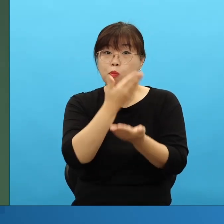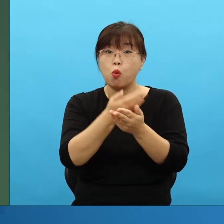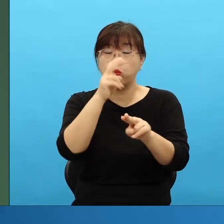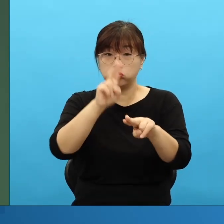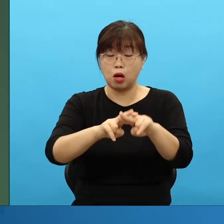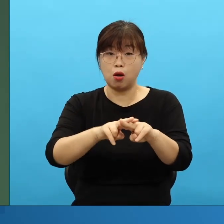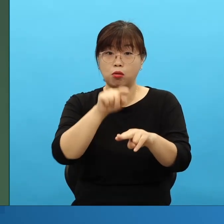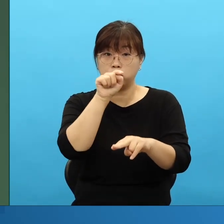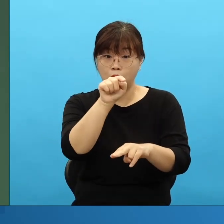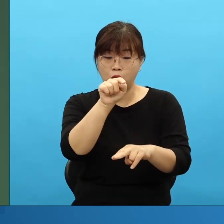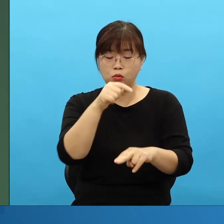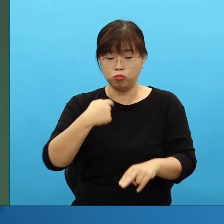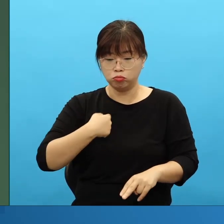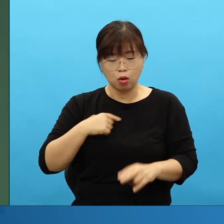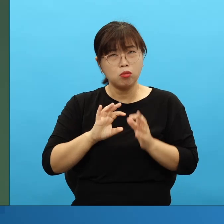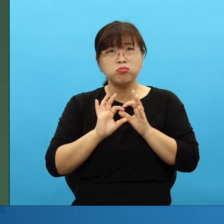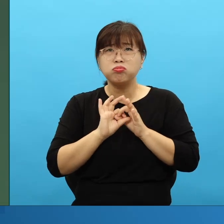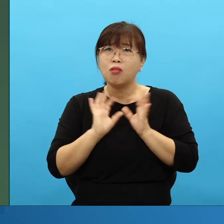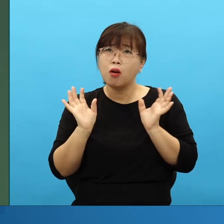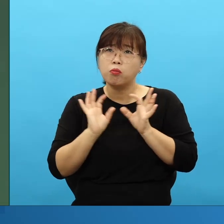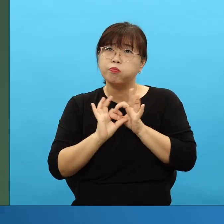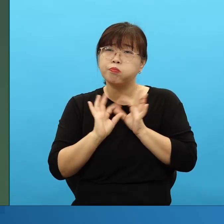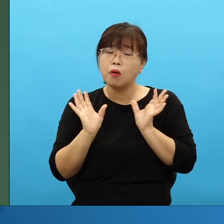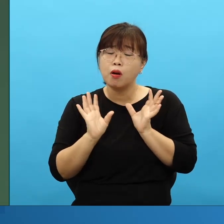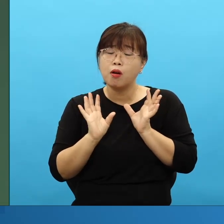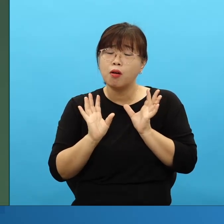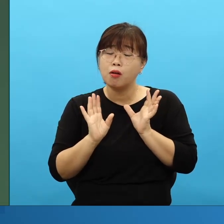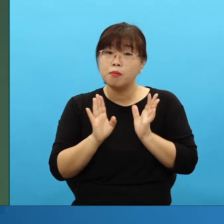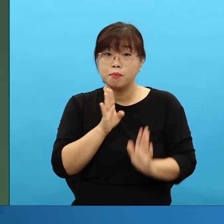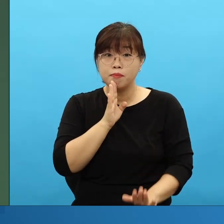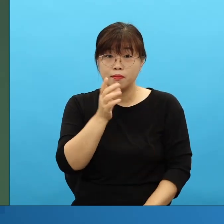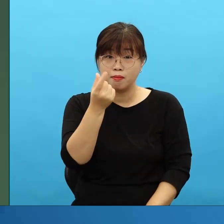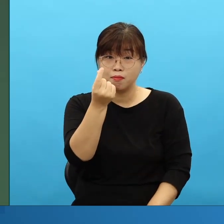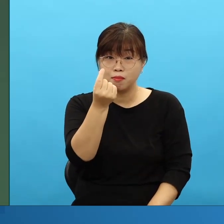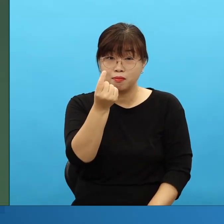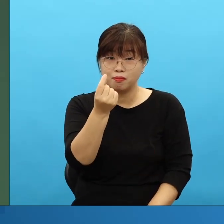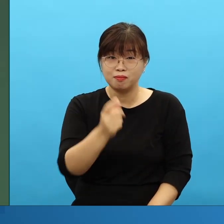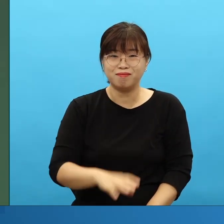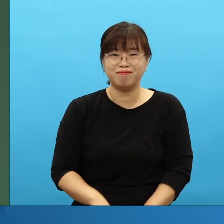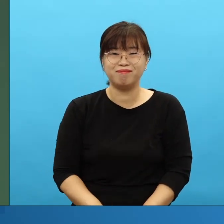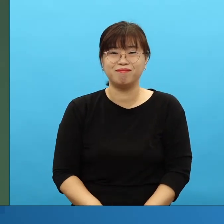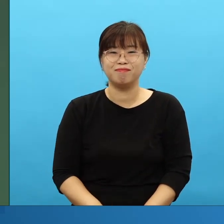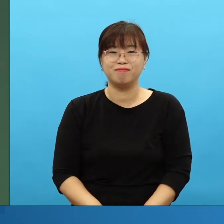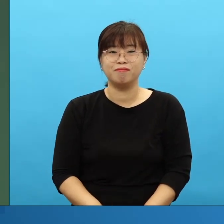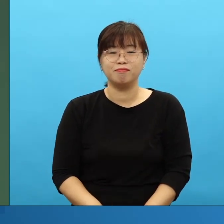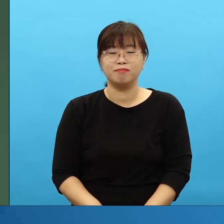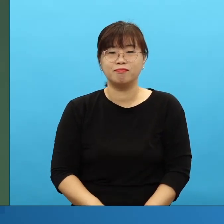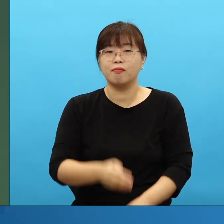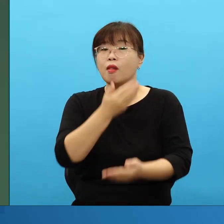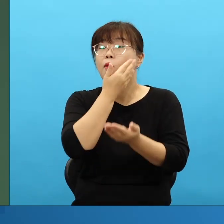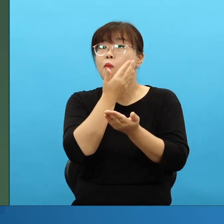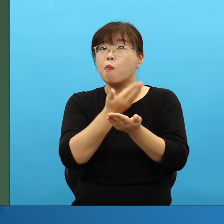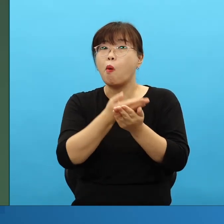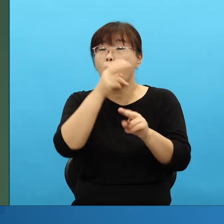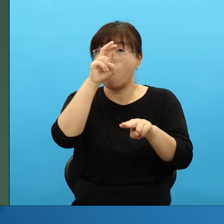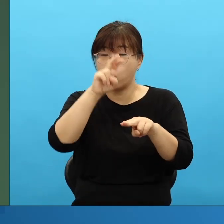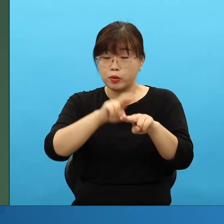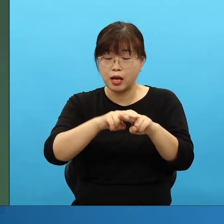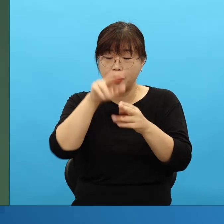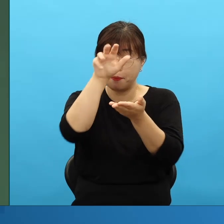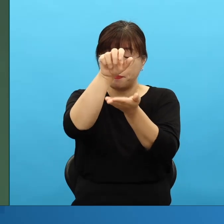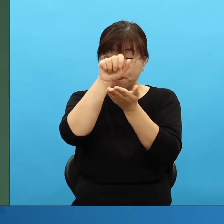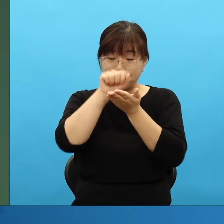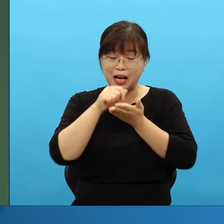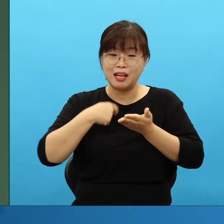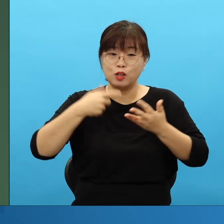but this really has not very much to do with me. 이게 되어져야 영원한 응답이 되는 겁니다. However, only when